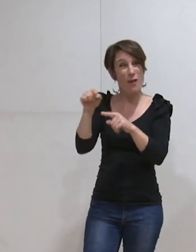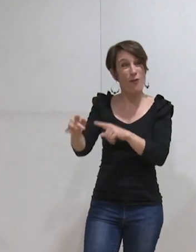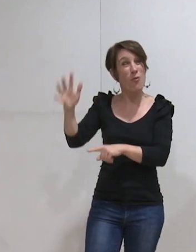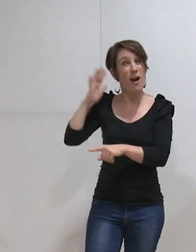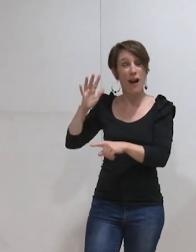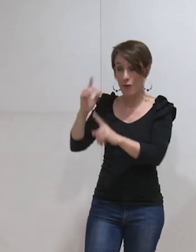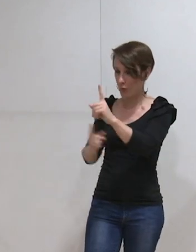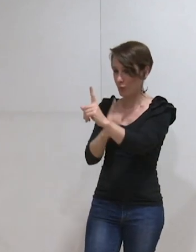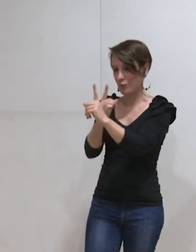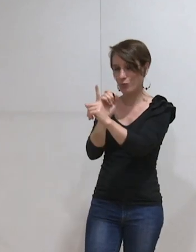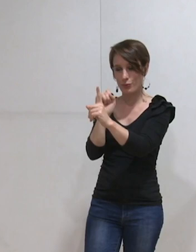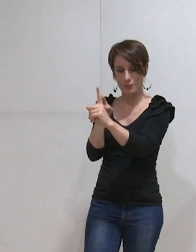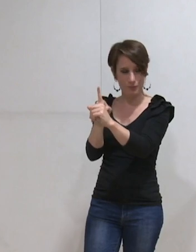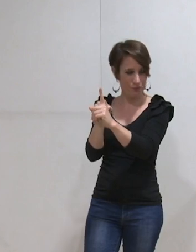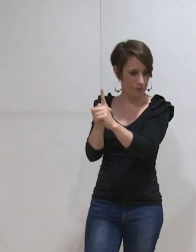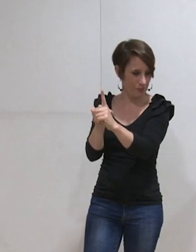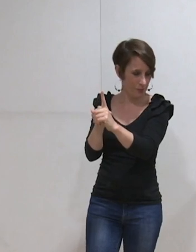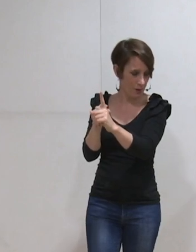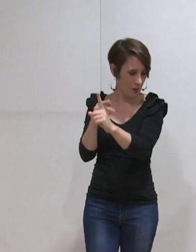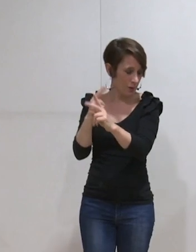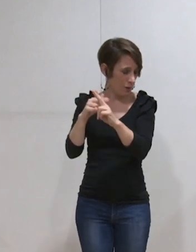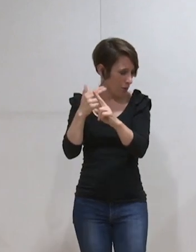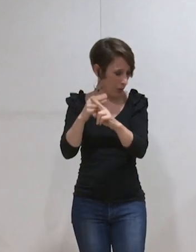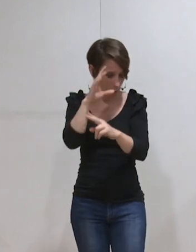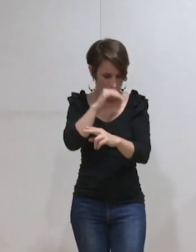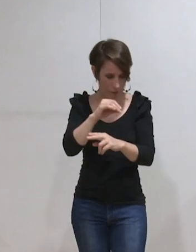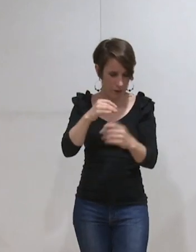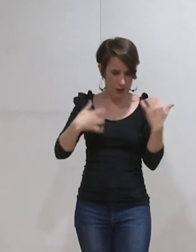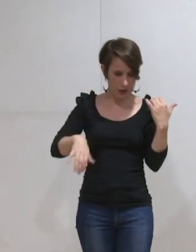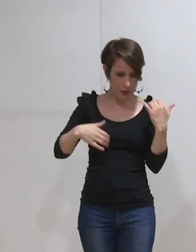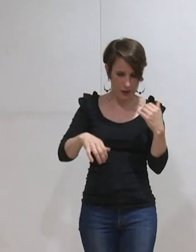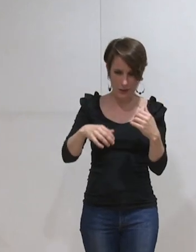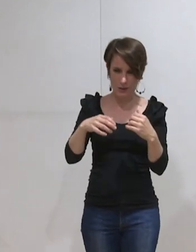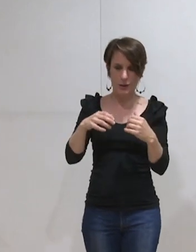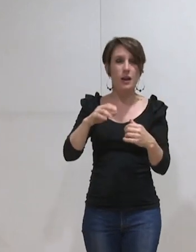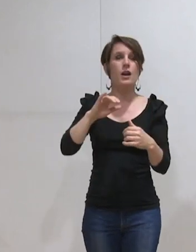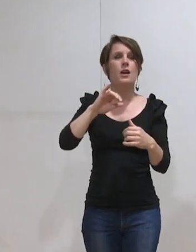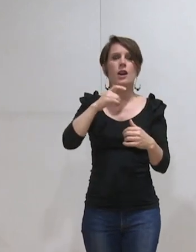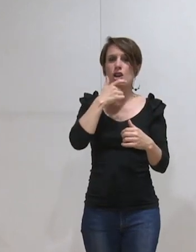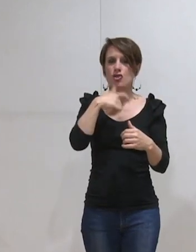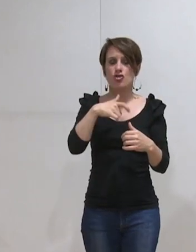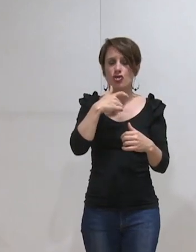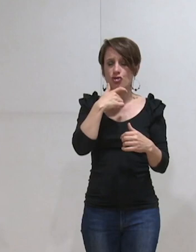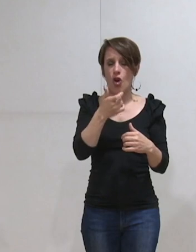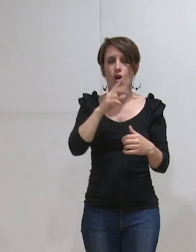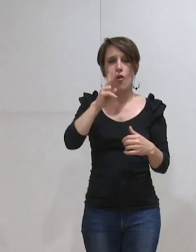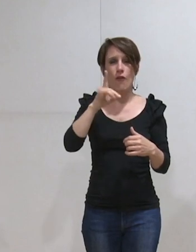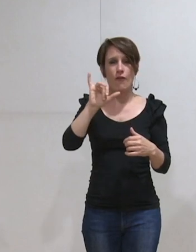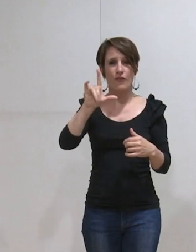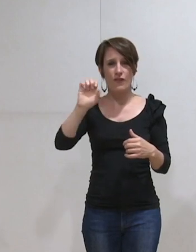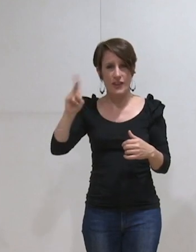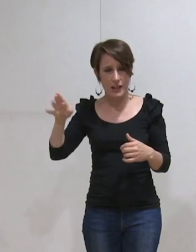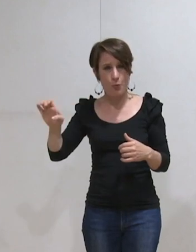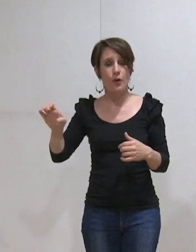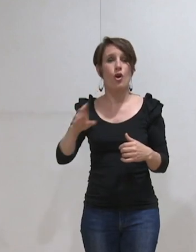euh j'ai plus son prénom brutmanan un guitariste Jean-Philippe brutman un garçon merveilleux extraordinaire